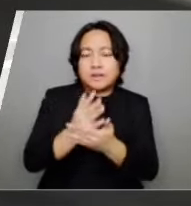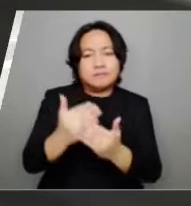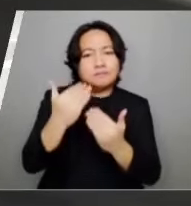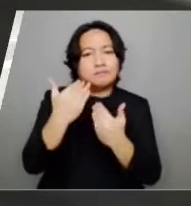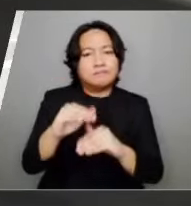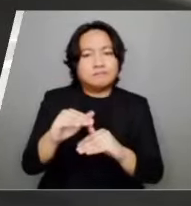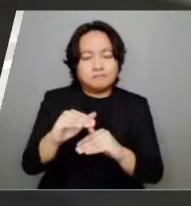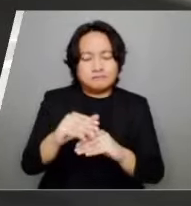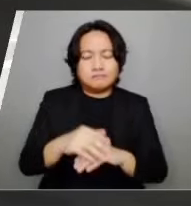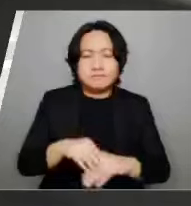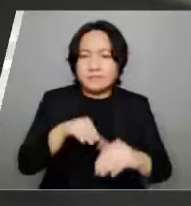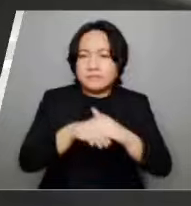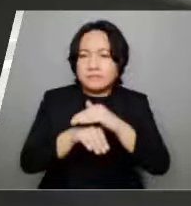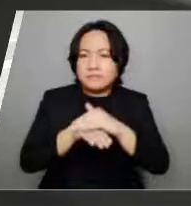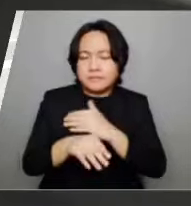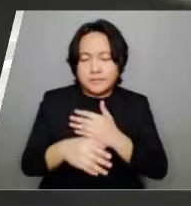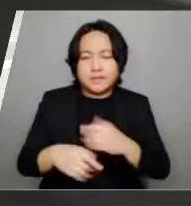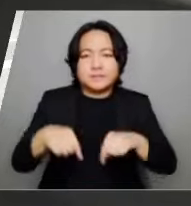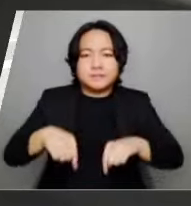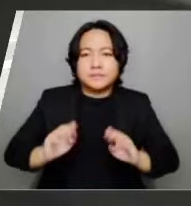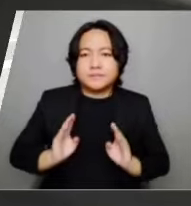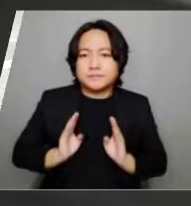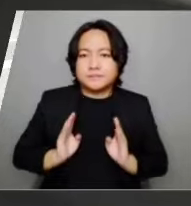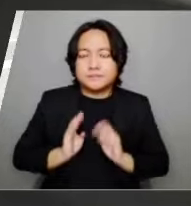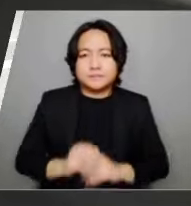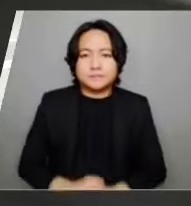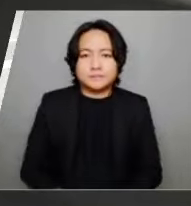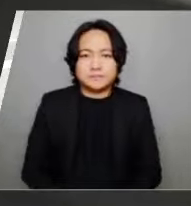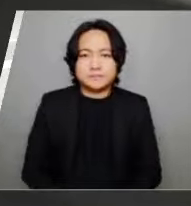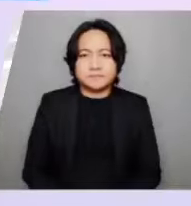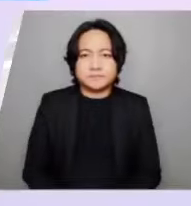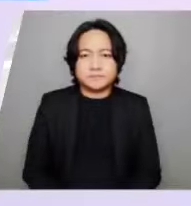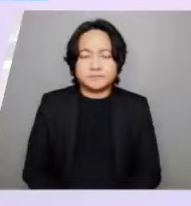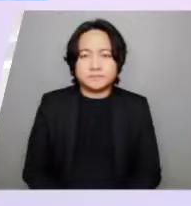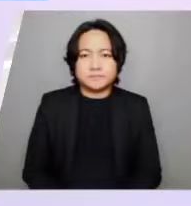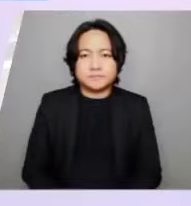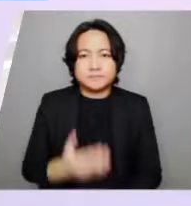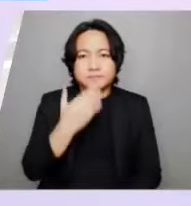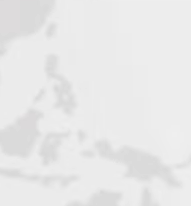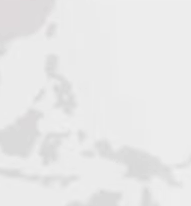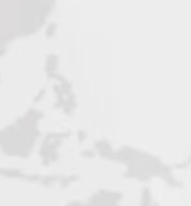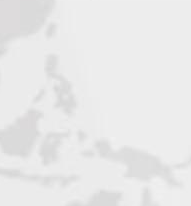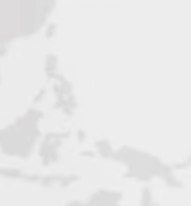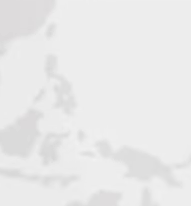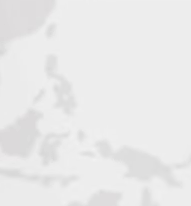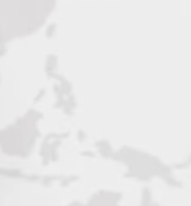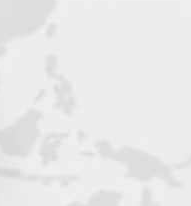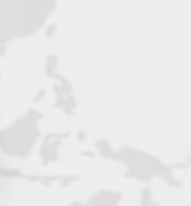Baguio City. Pia? Maraming salamat, Sandra Ginaldo.